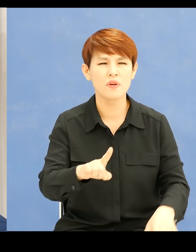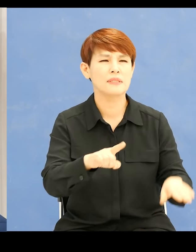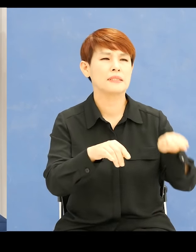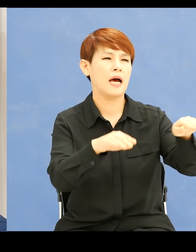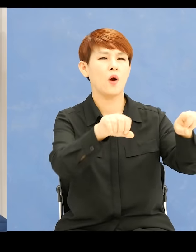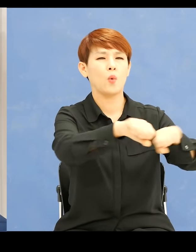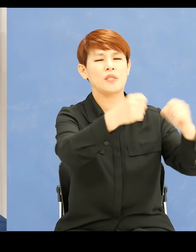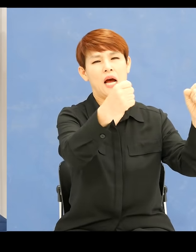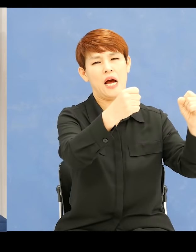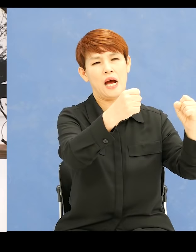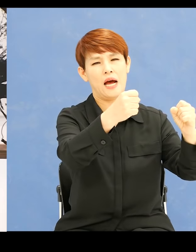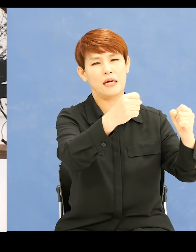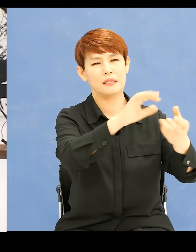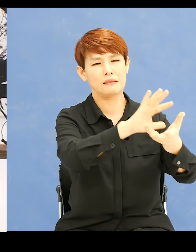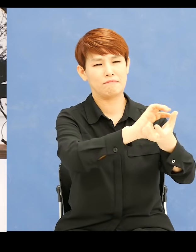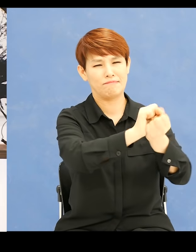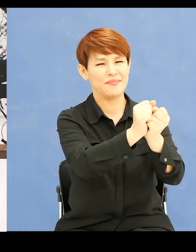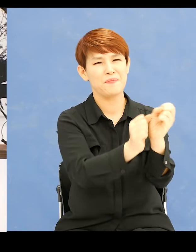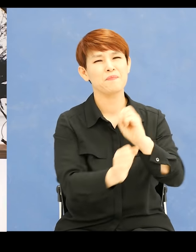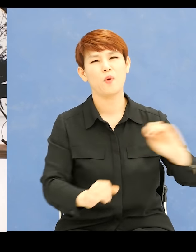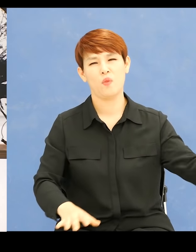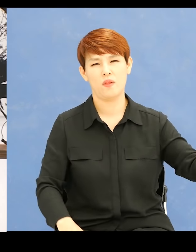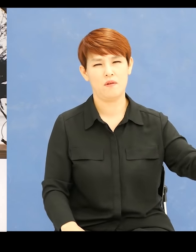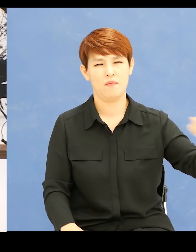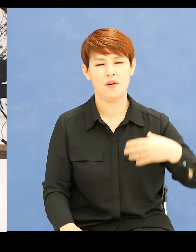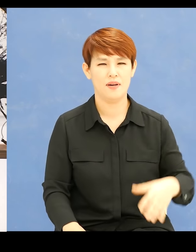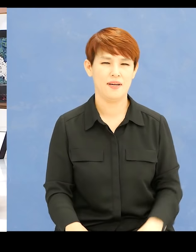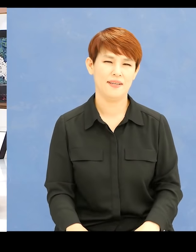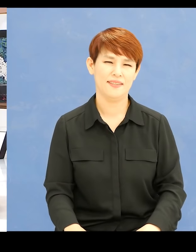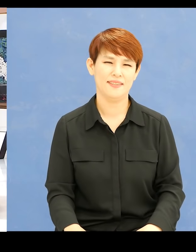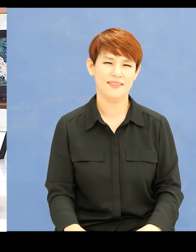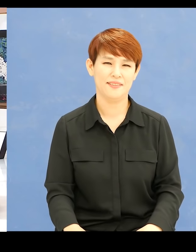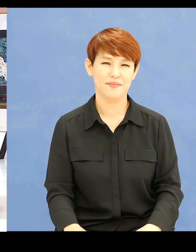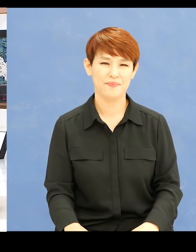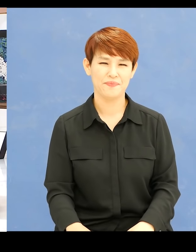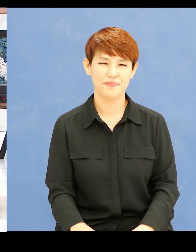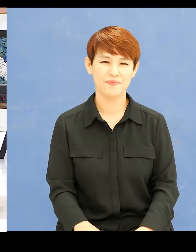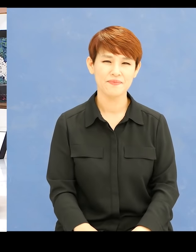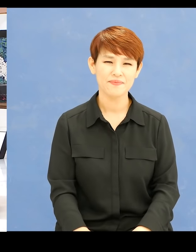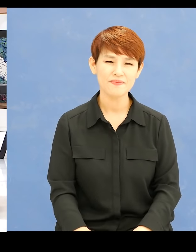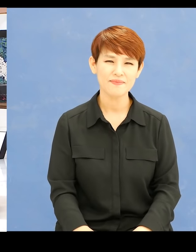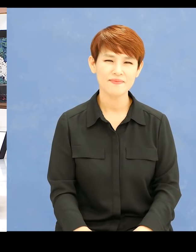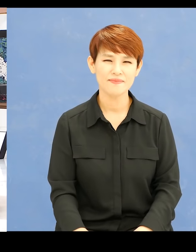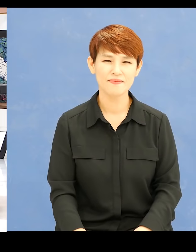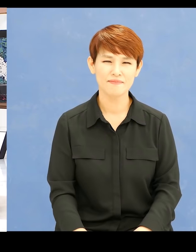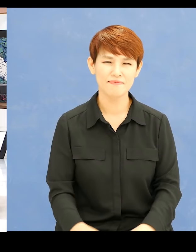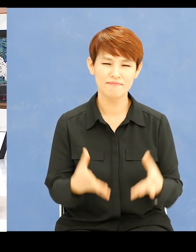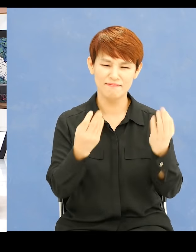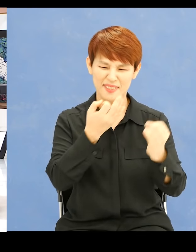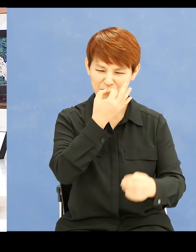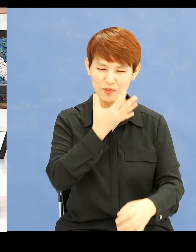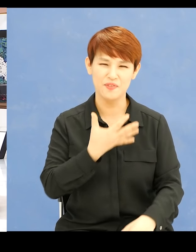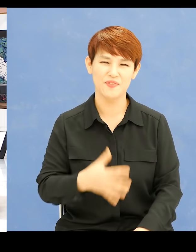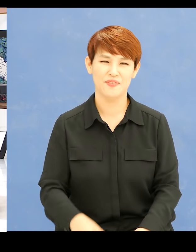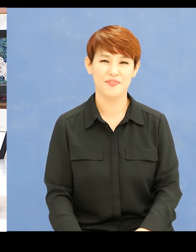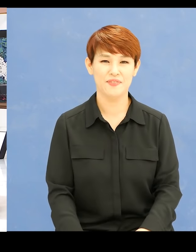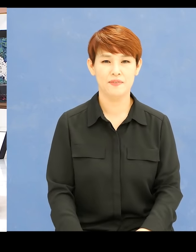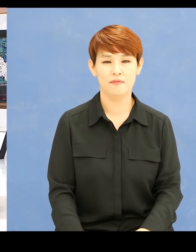또 고장이 나서 폐차 그냥 사고가 나서 폐차되는 적도 있고 뭐 여러 가지 일들이 많고요. 이루 말로는 뭐 다 설명할 수 없죠.